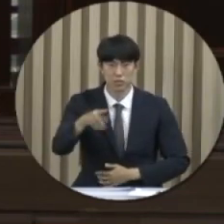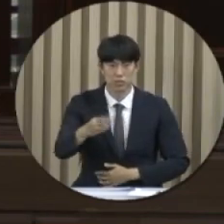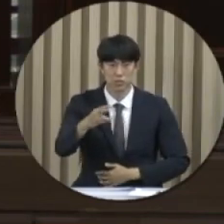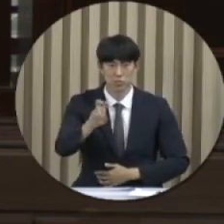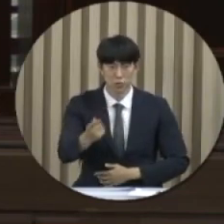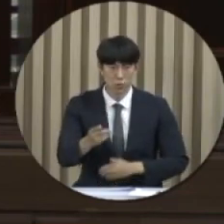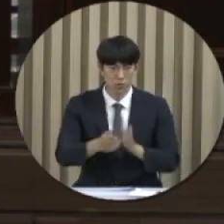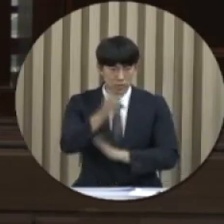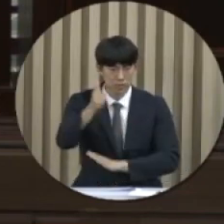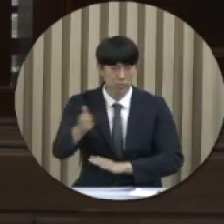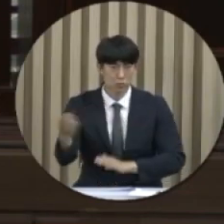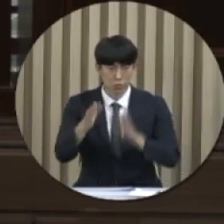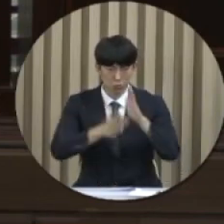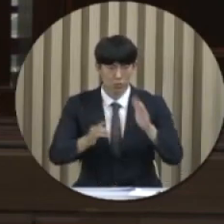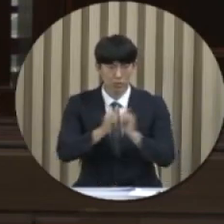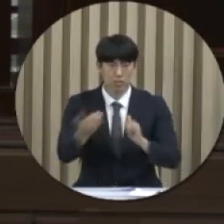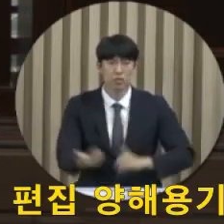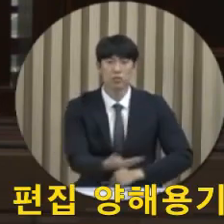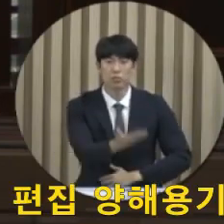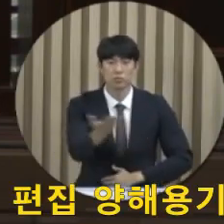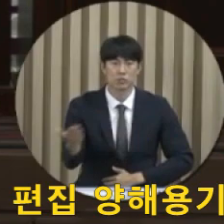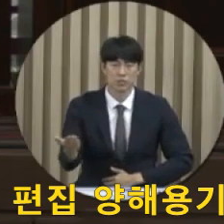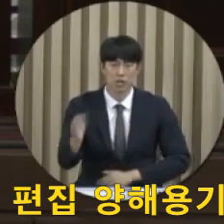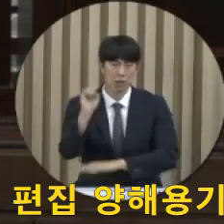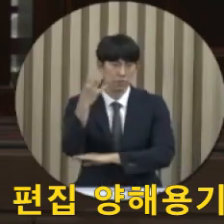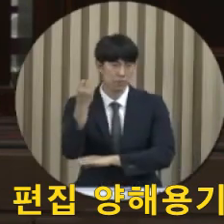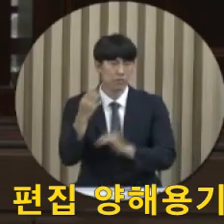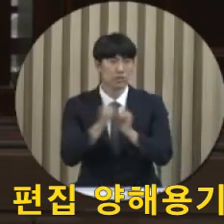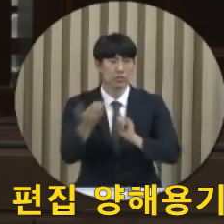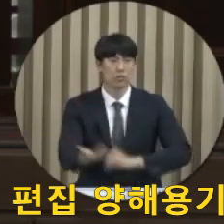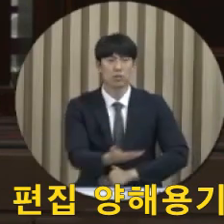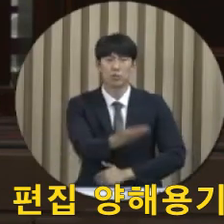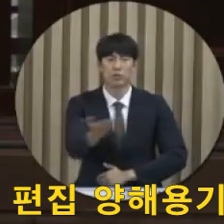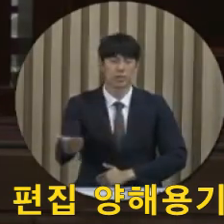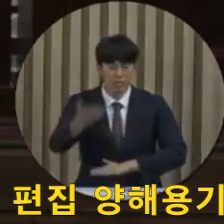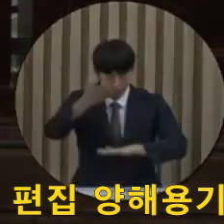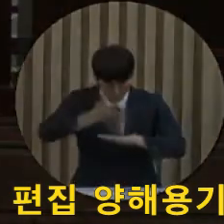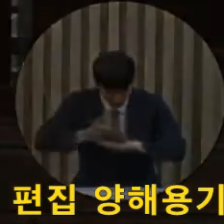시장님과 공직자 여러분, 언론인 여러분께 진심으로 감사드립니다. 감사합니다.